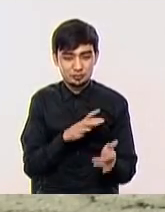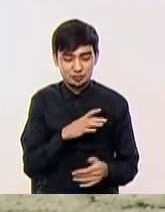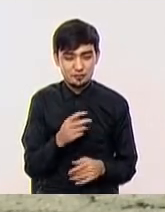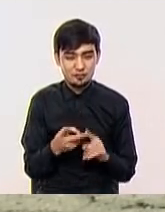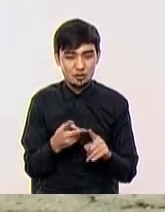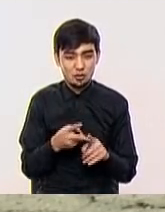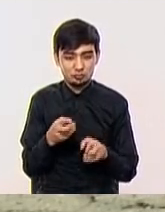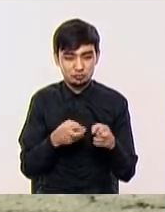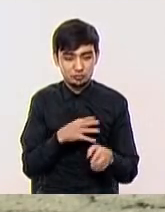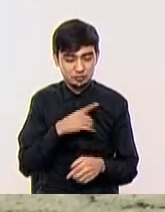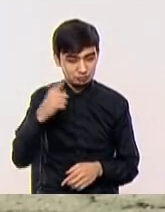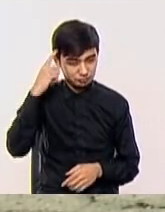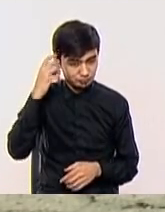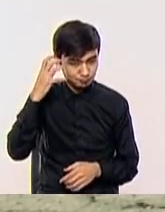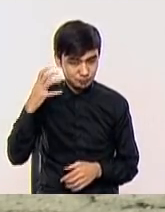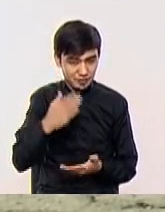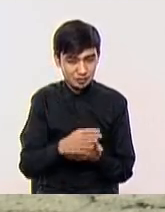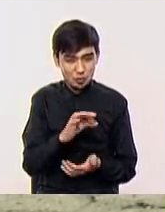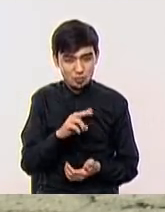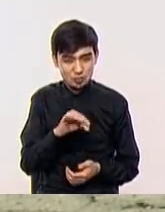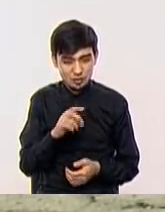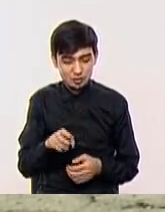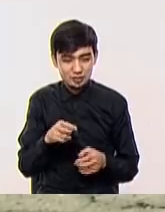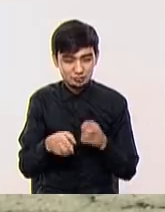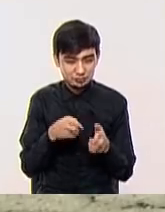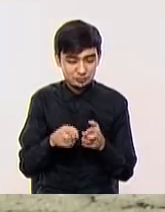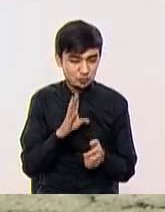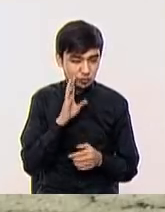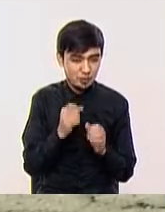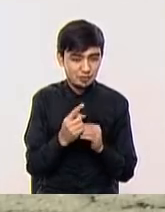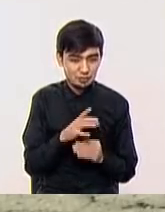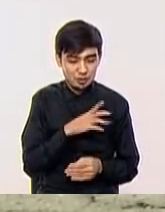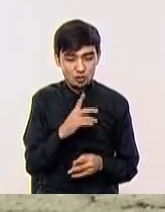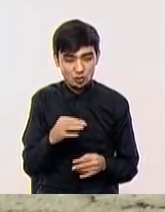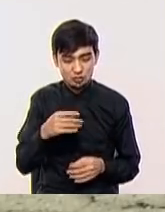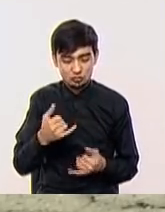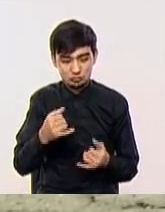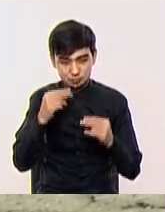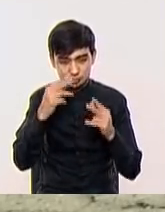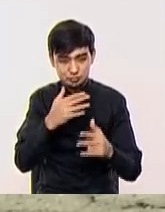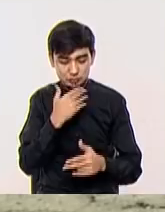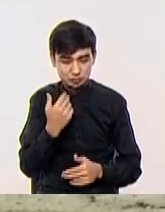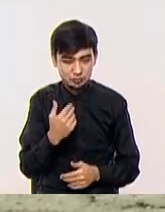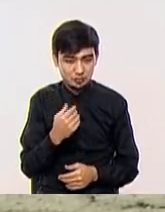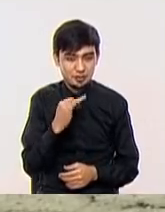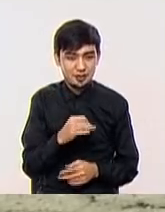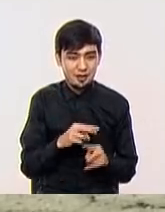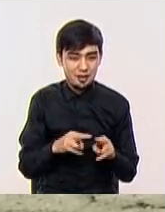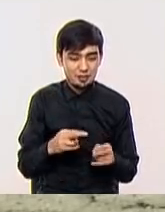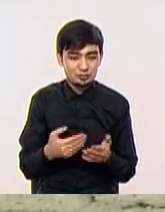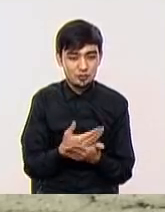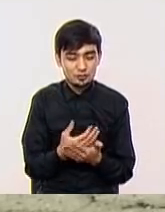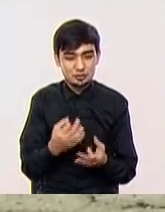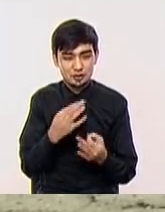ота жасалды. Дәрігерлер басында ісік бар деп таңғы сағат 11-де ота жасаған, бірақ әлі науқас есін жимады. Бұл туралы бізге